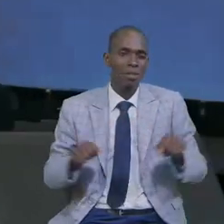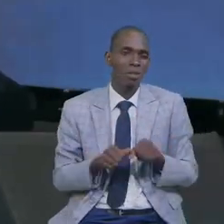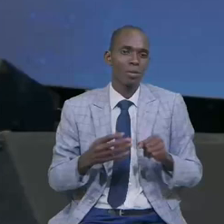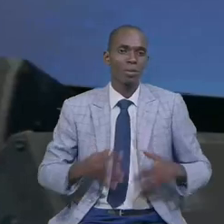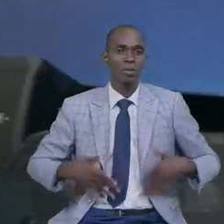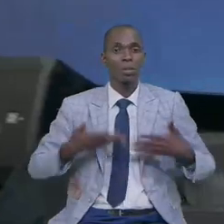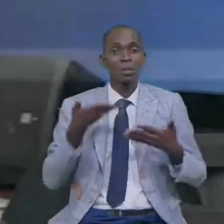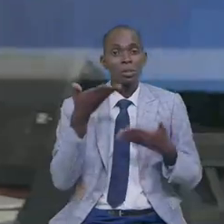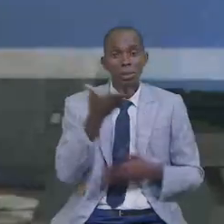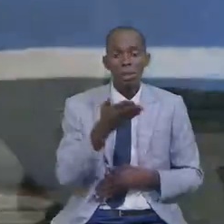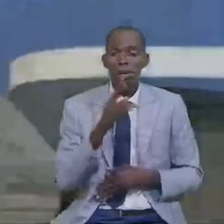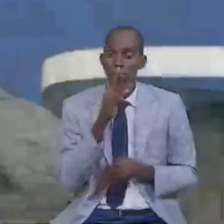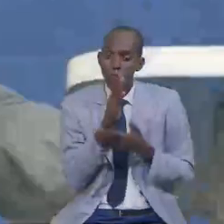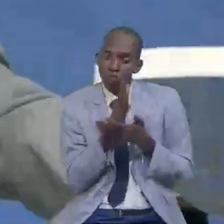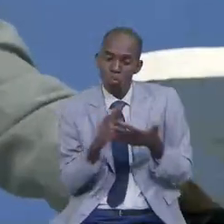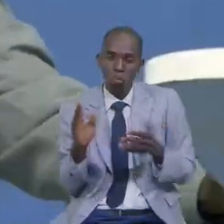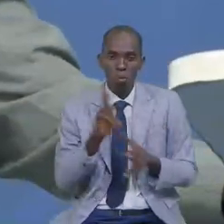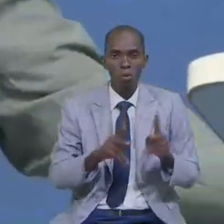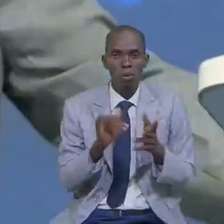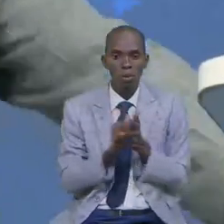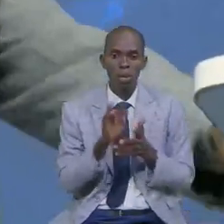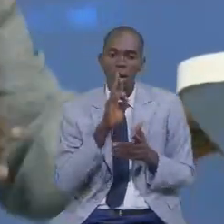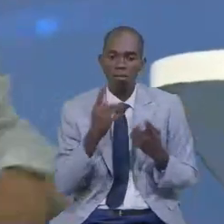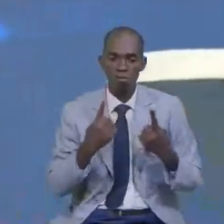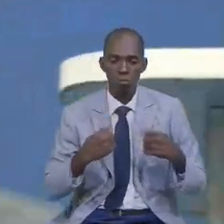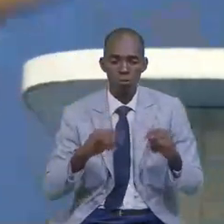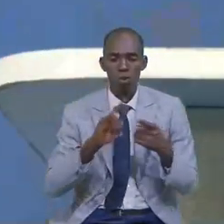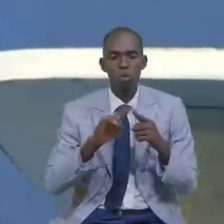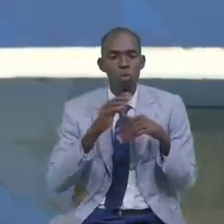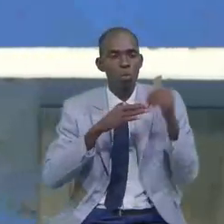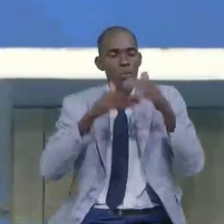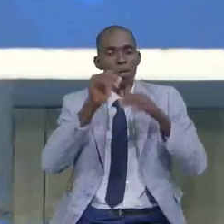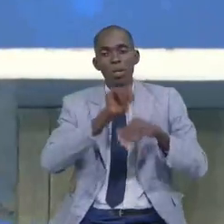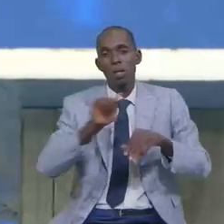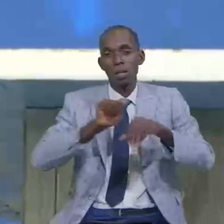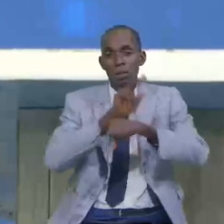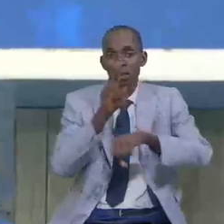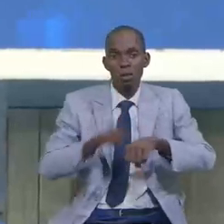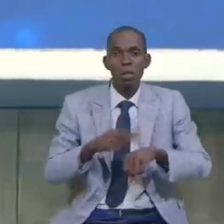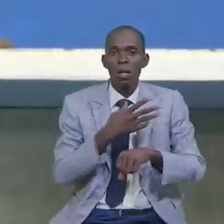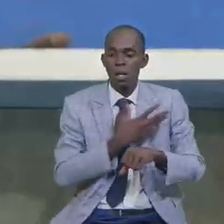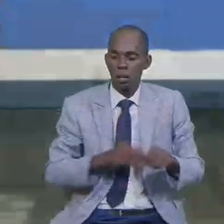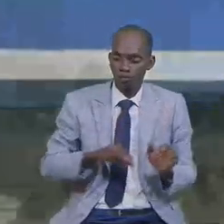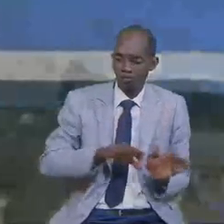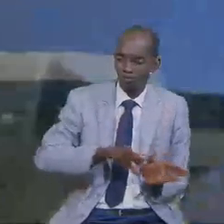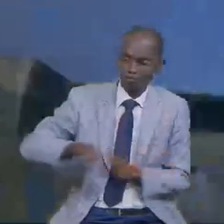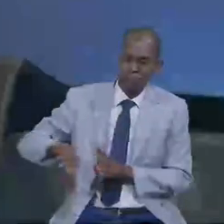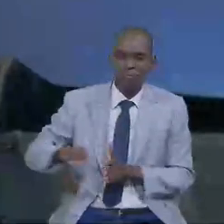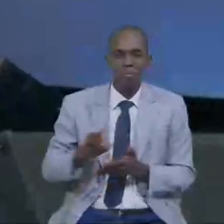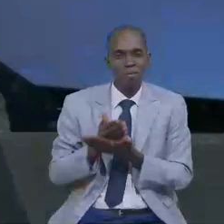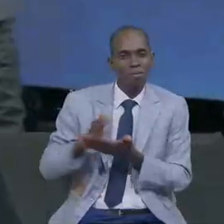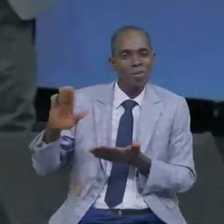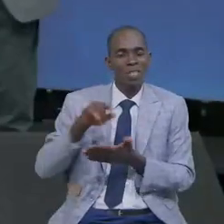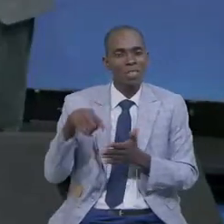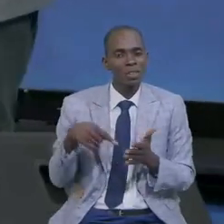gens qui essaient de bâtir une nation. Et ils mettent de côté cette pierre. Tu ne peux